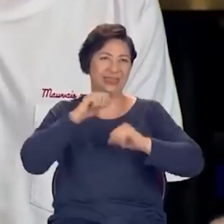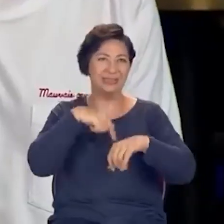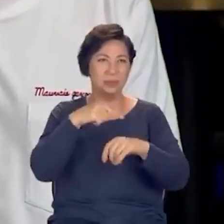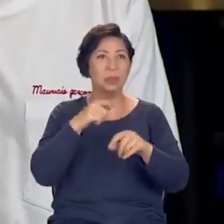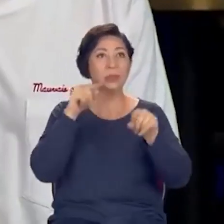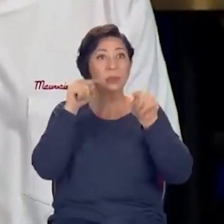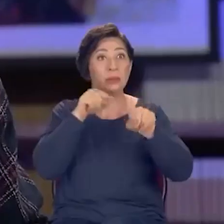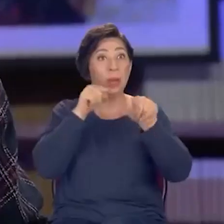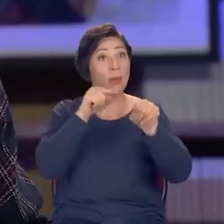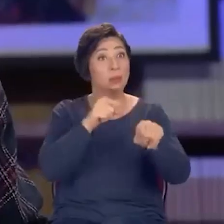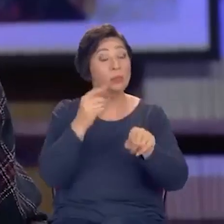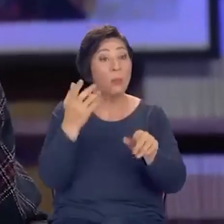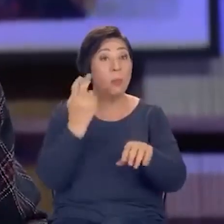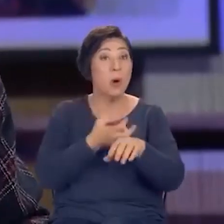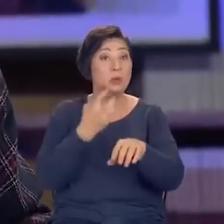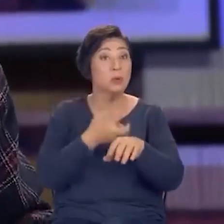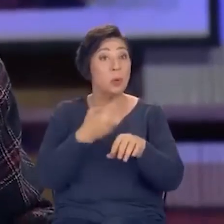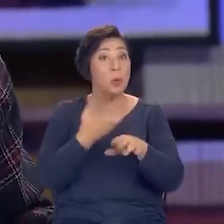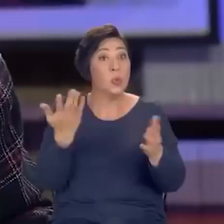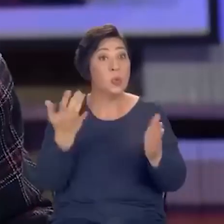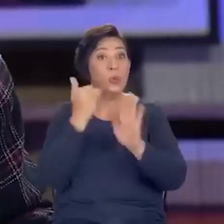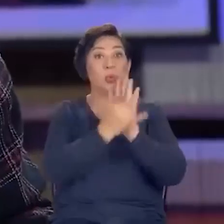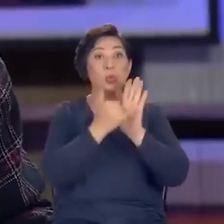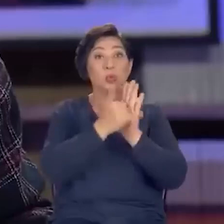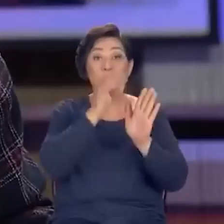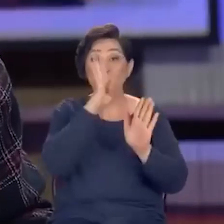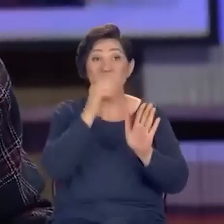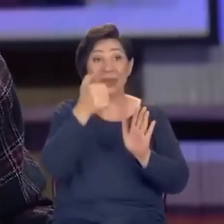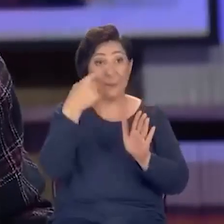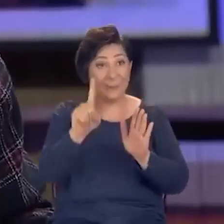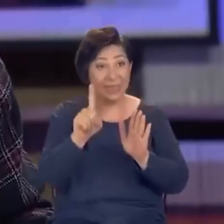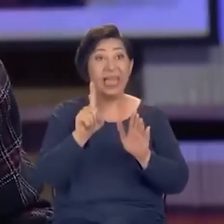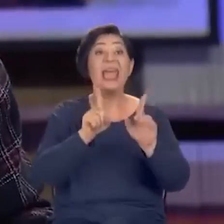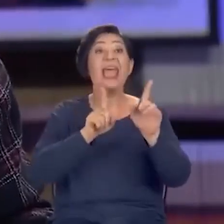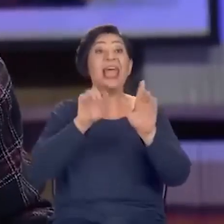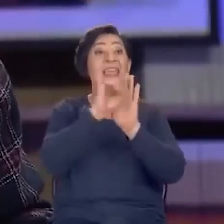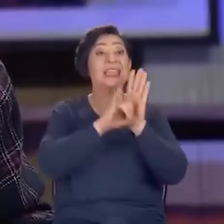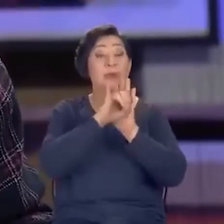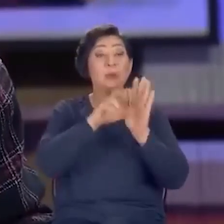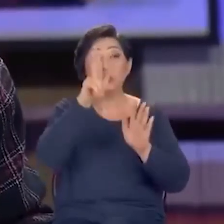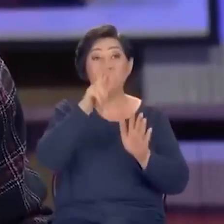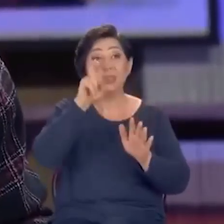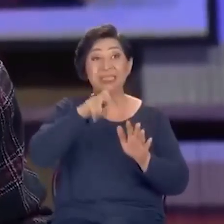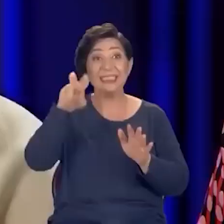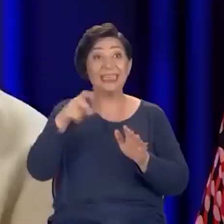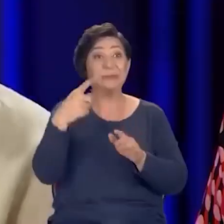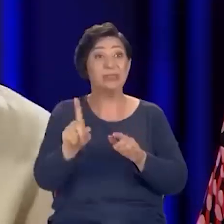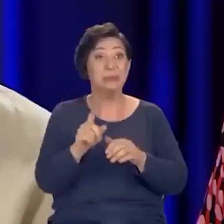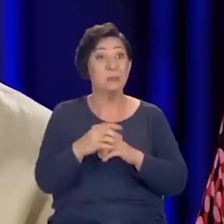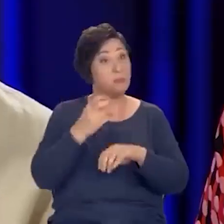Ve takipçiniz de maşallah maşallah. YouTube'da 406 bin, Instagram'da 388 bin.